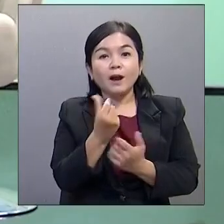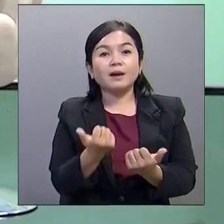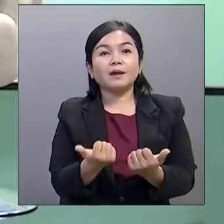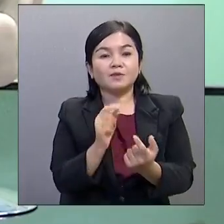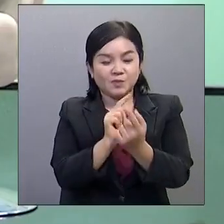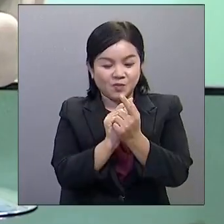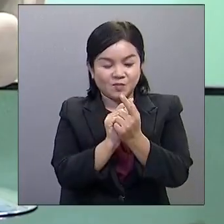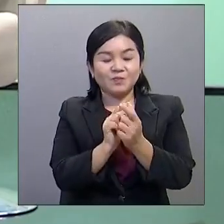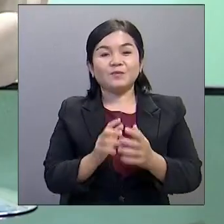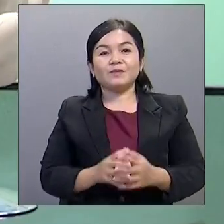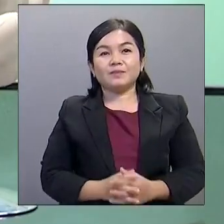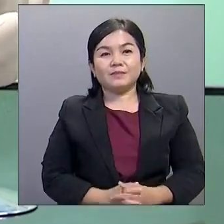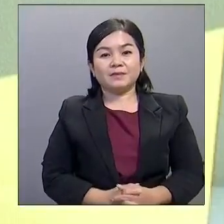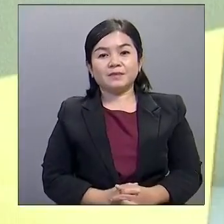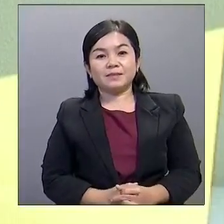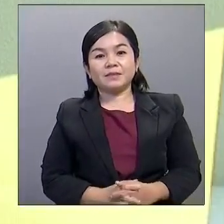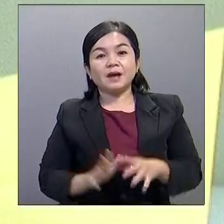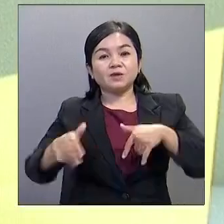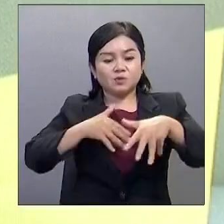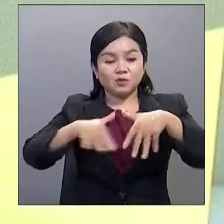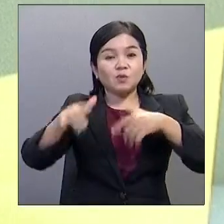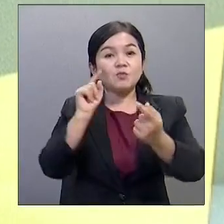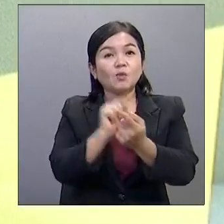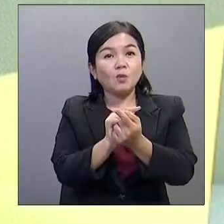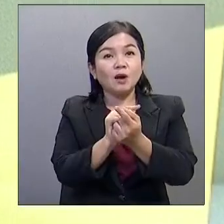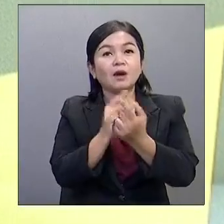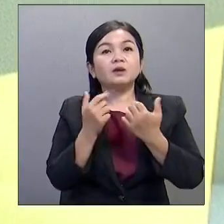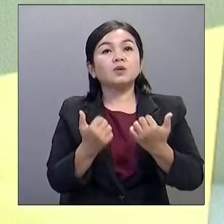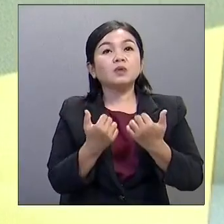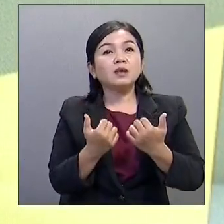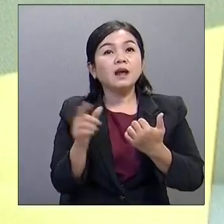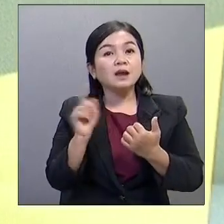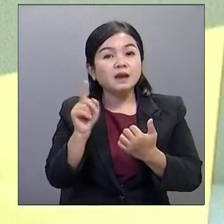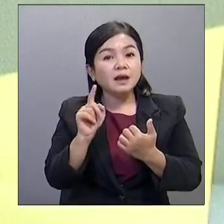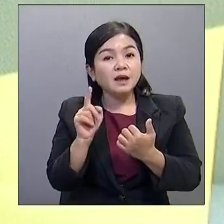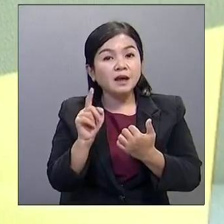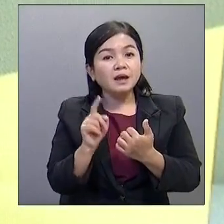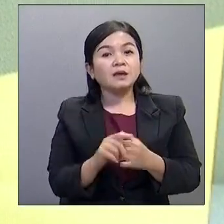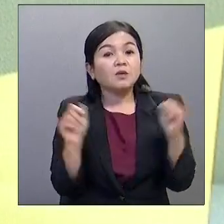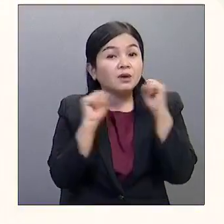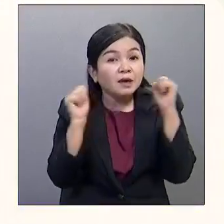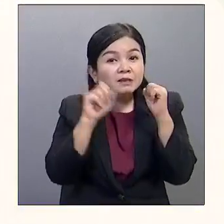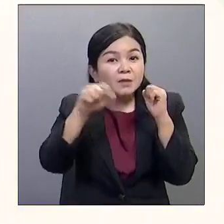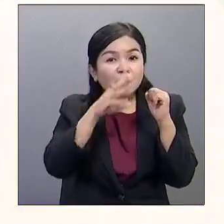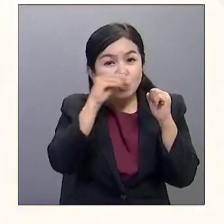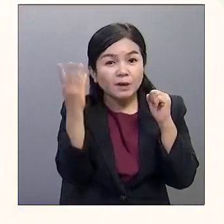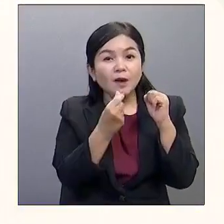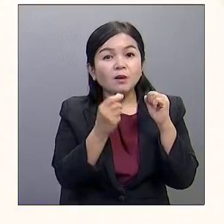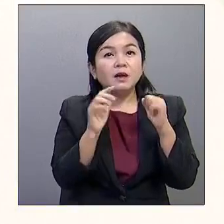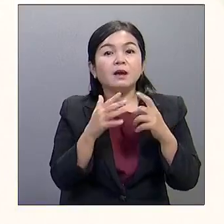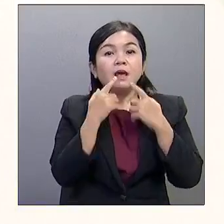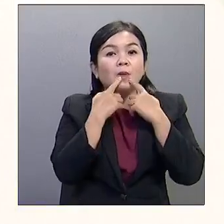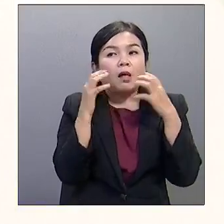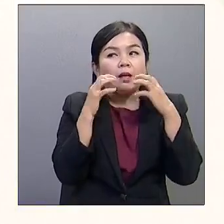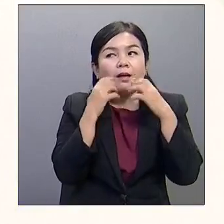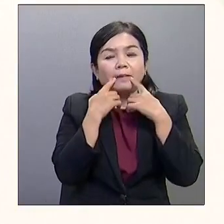น ้ องยุ้ย สวัสดีคุณผู้ชมนะคะแหมแบบนี้แสดงว่าคุณต๊อบเนี่ยต้องอากาศหนาวแน่เลยเลยลิ้นพัน มือไม้ปากเปิก